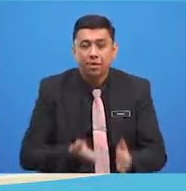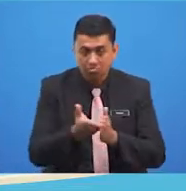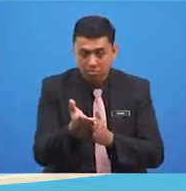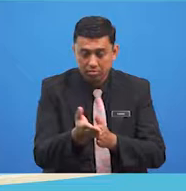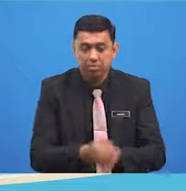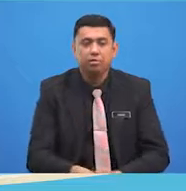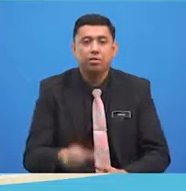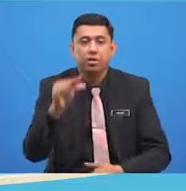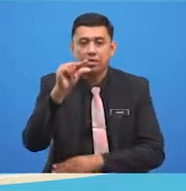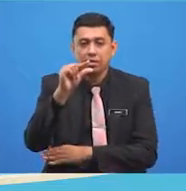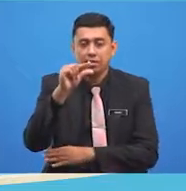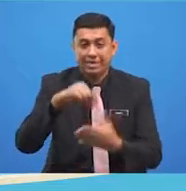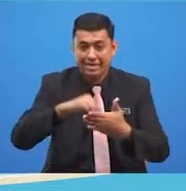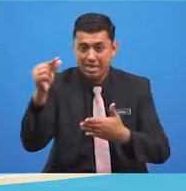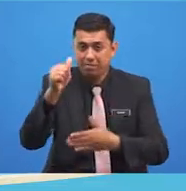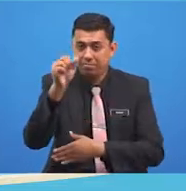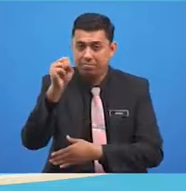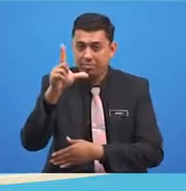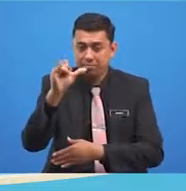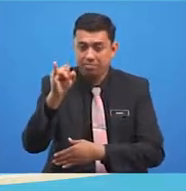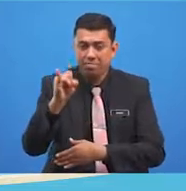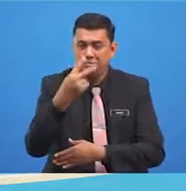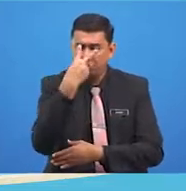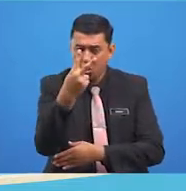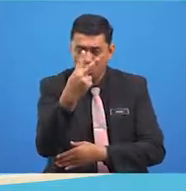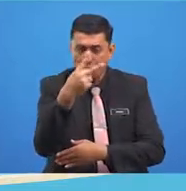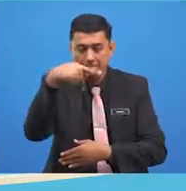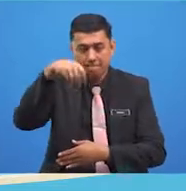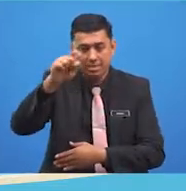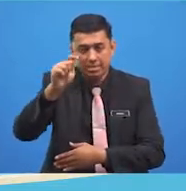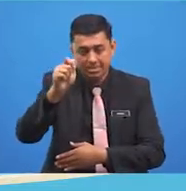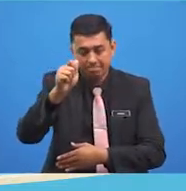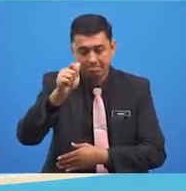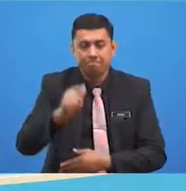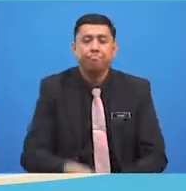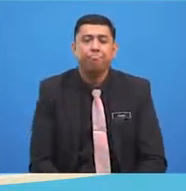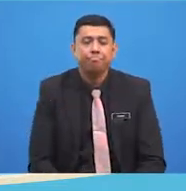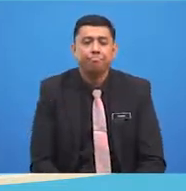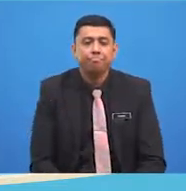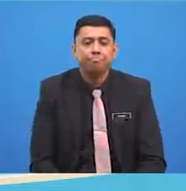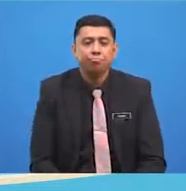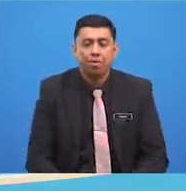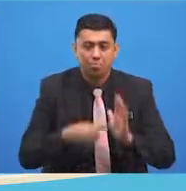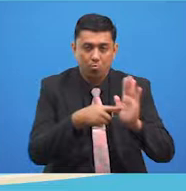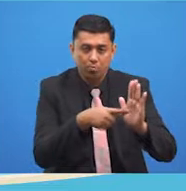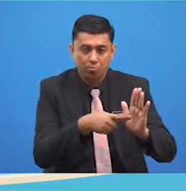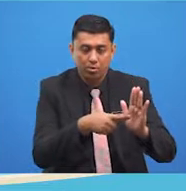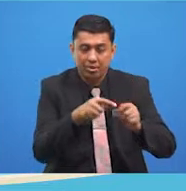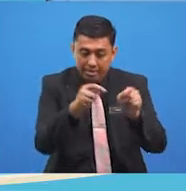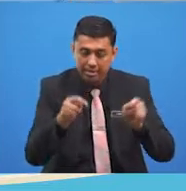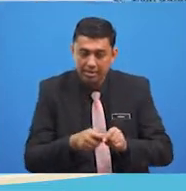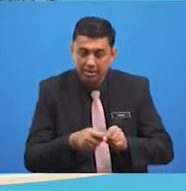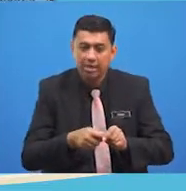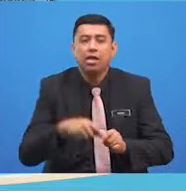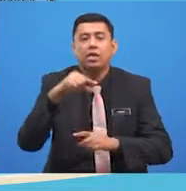Seterusnya, gas asli. Jom lihat paparan peta yang ditayangkan. Peta tersebut menunjukkan lokasi taburan